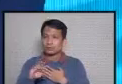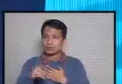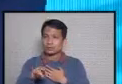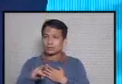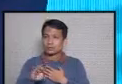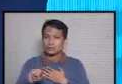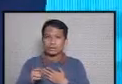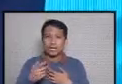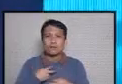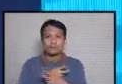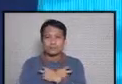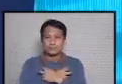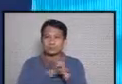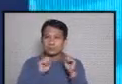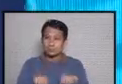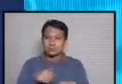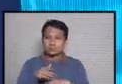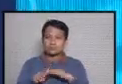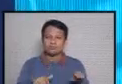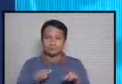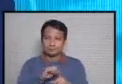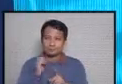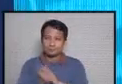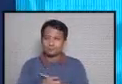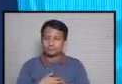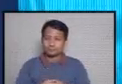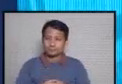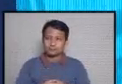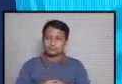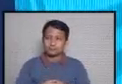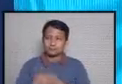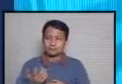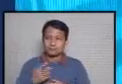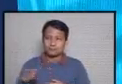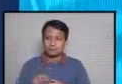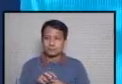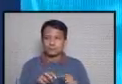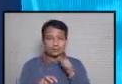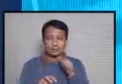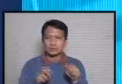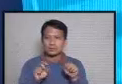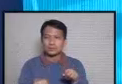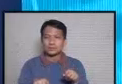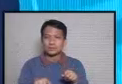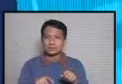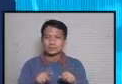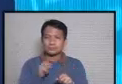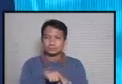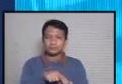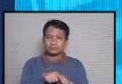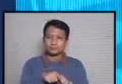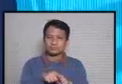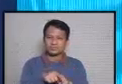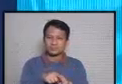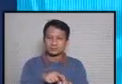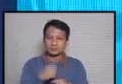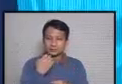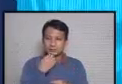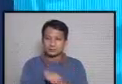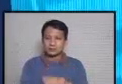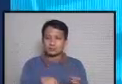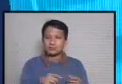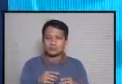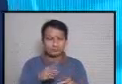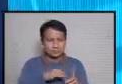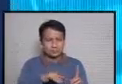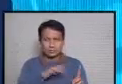ay nakakalason at maaring makapeste ng kapaligiran. Maging ahas nga raw, hindi kayang kainin ang nasabing palaka. Sana raw